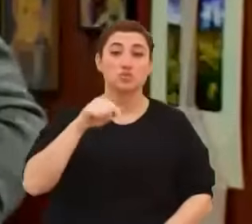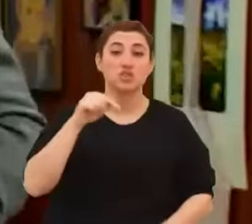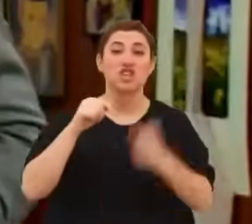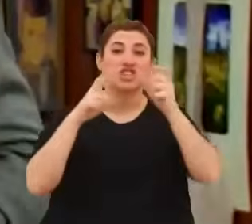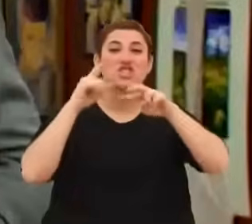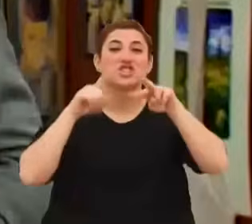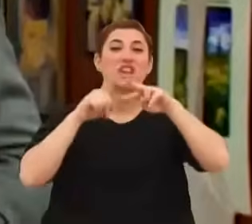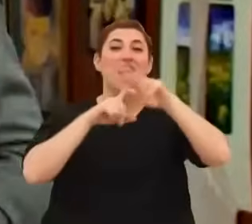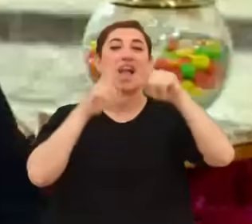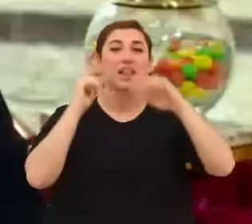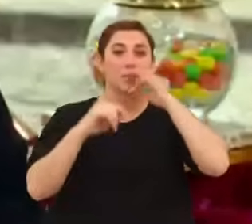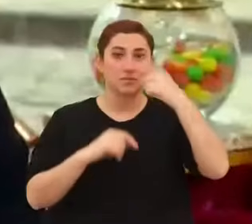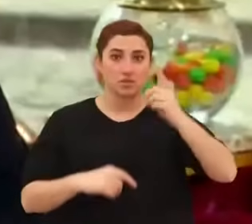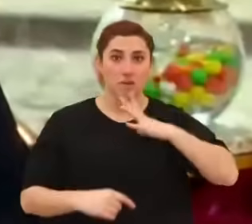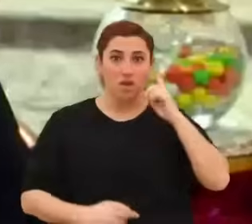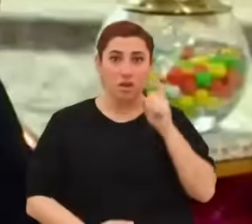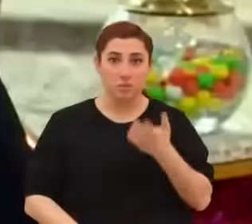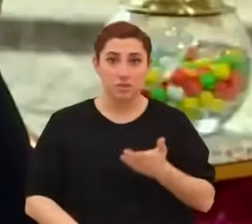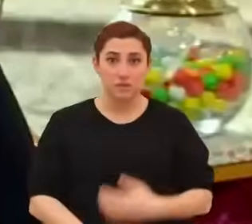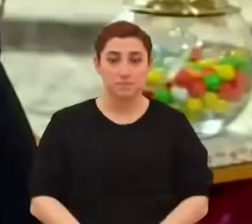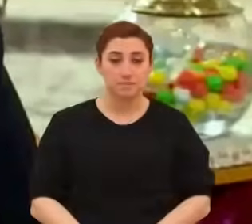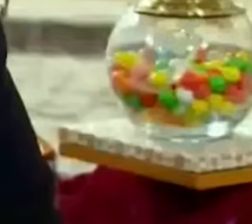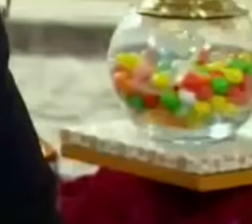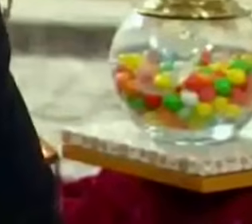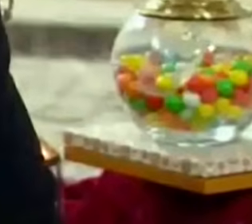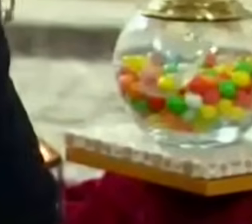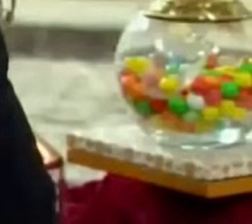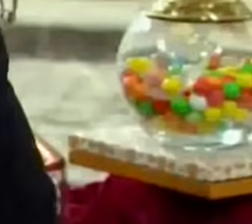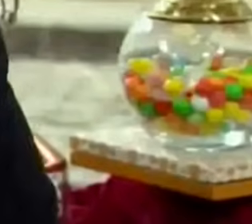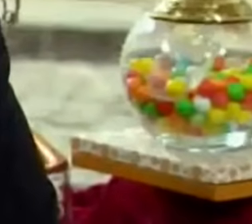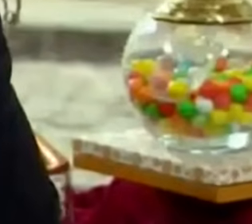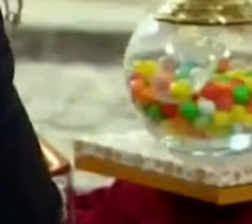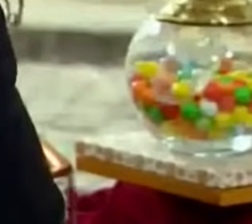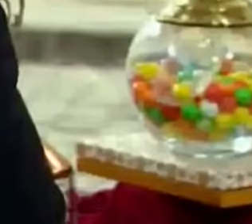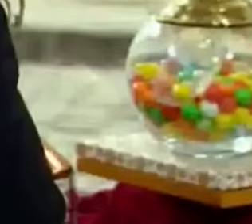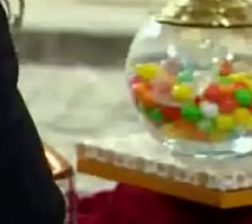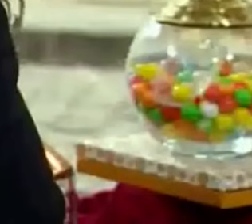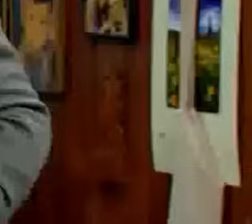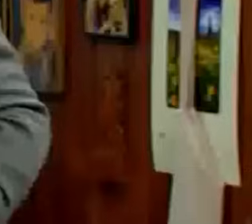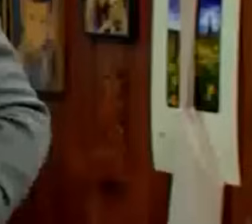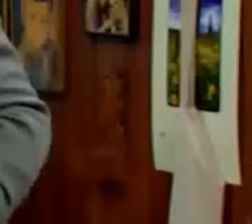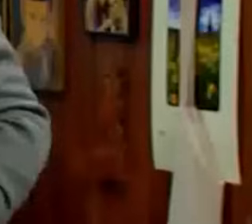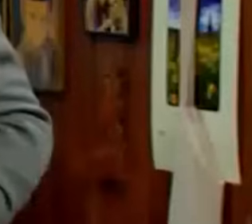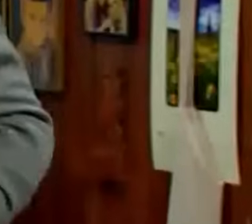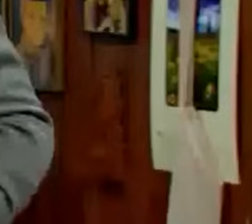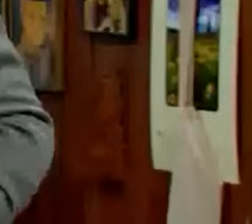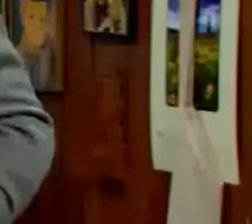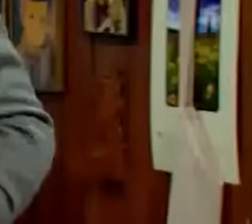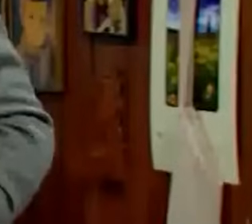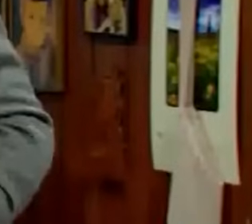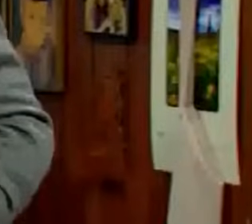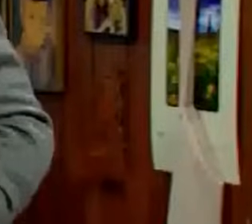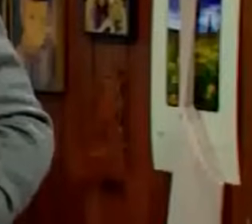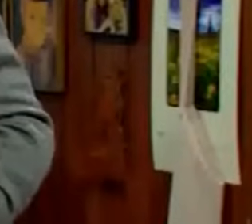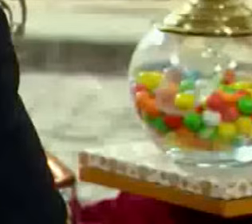Cin Ali'ye benzer bir şey var mı? Aslında Cin Ali'den bir seviye ilerdi. Demi dese bir türlü, demese bir türlü. Resme